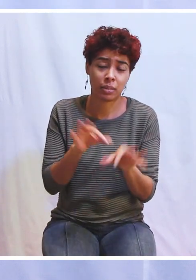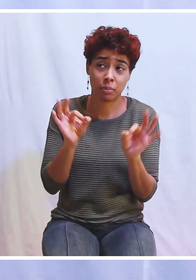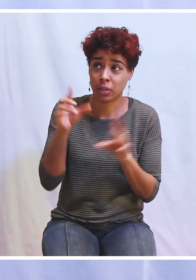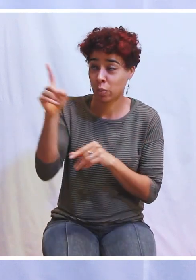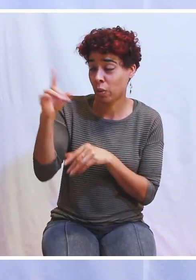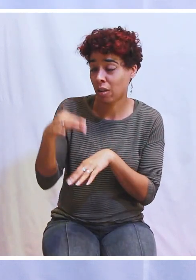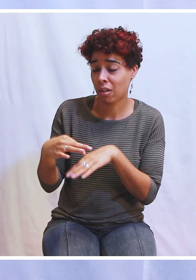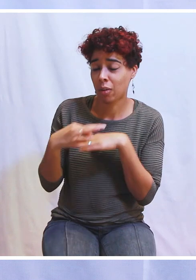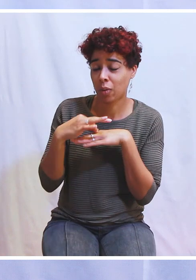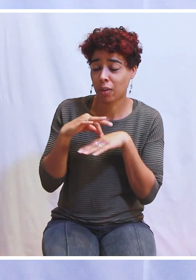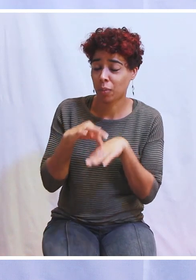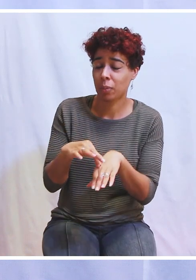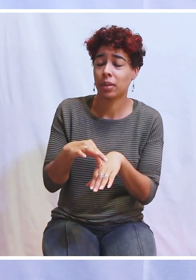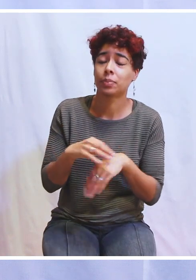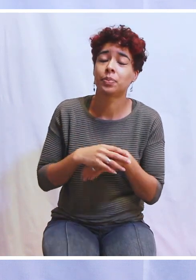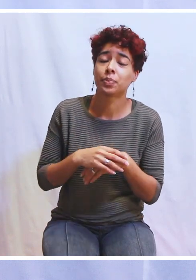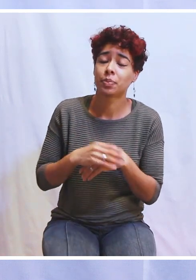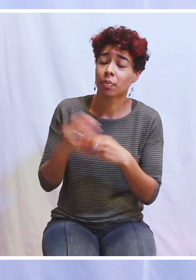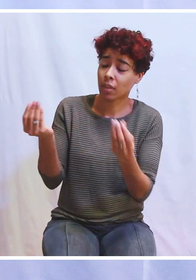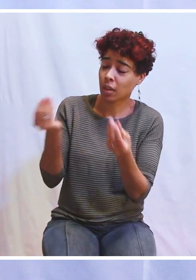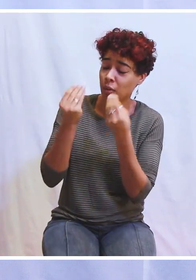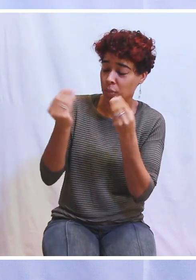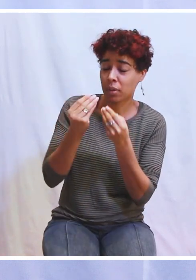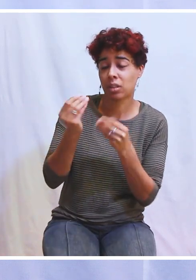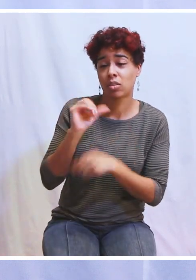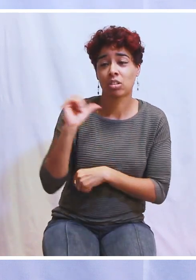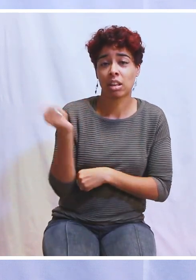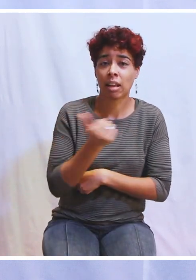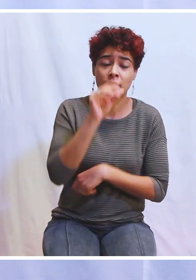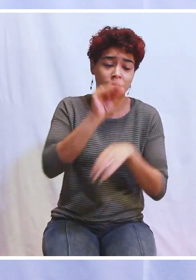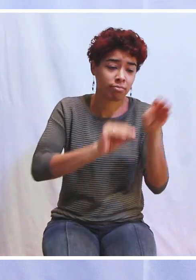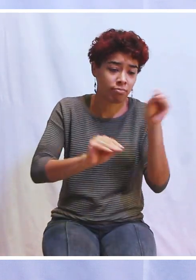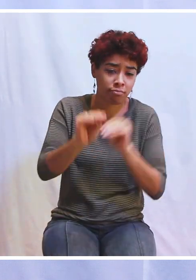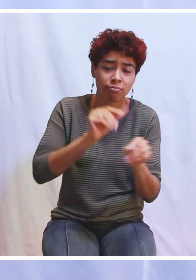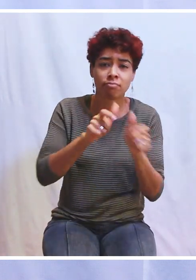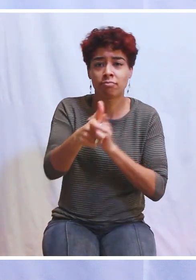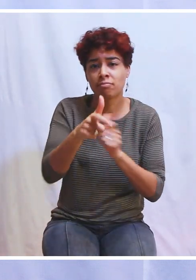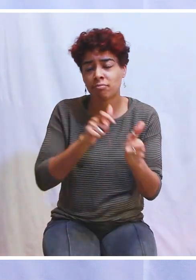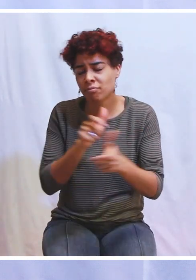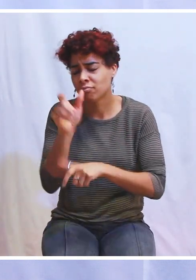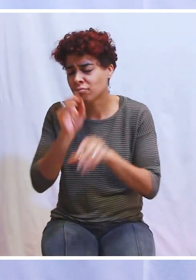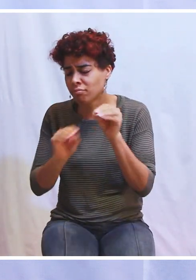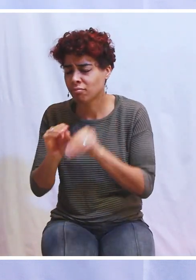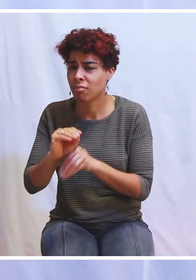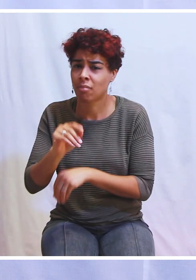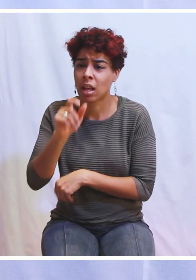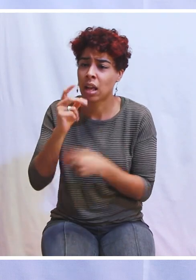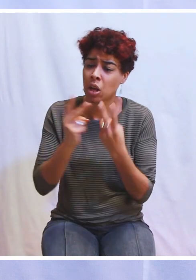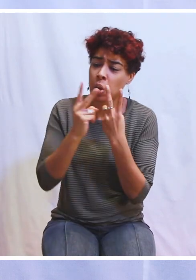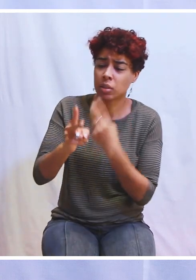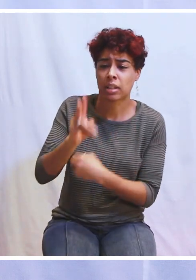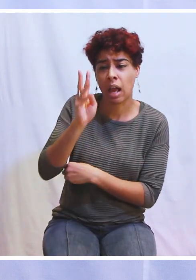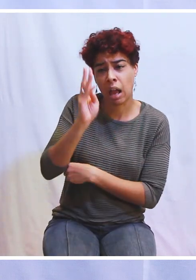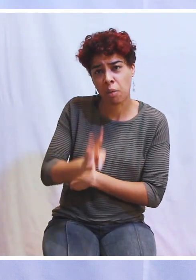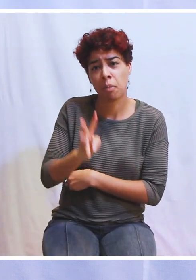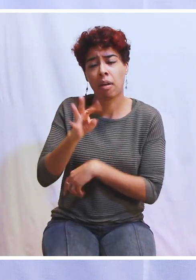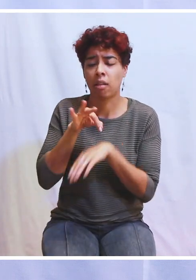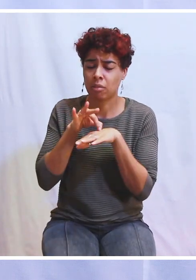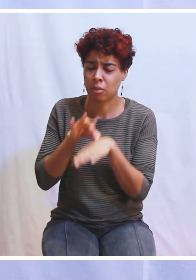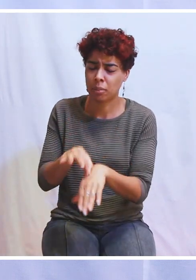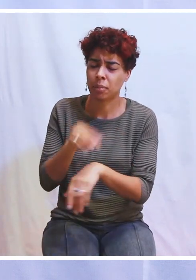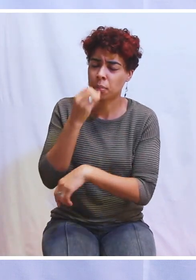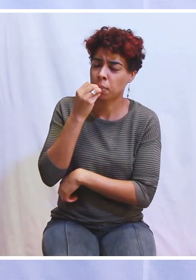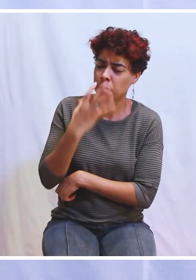accompagnes, Seigneur. Apprends-nous à prendre soin les uns des autres. Seigneur, à connaître notre prochain, à l'accompagner comme il